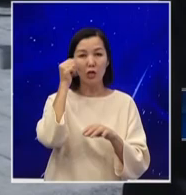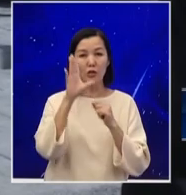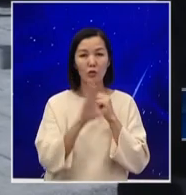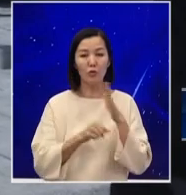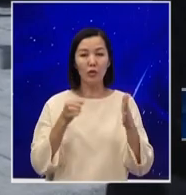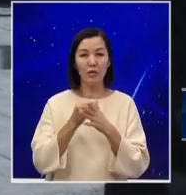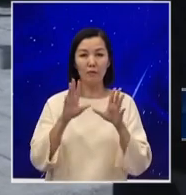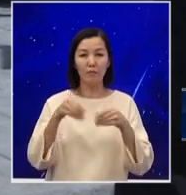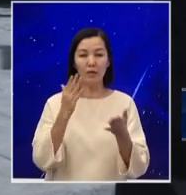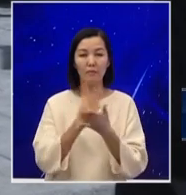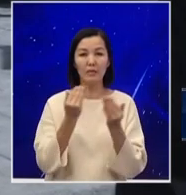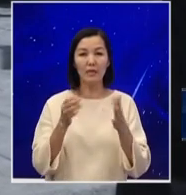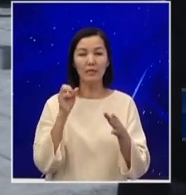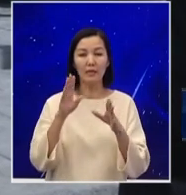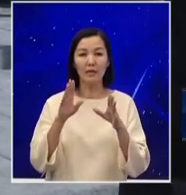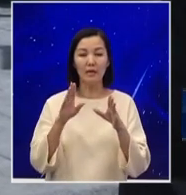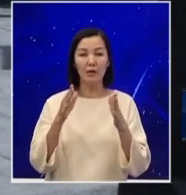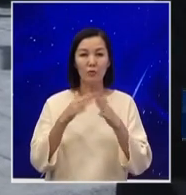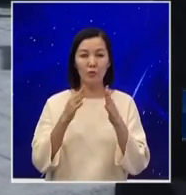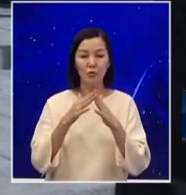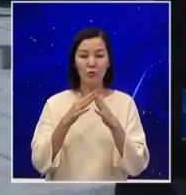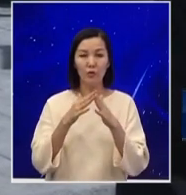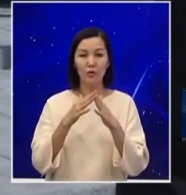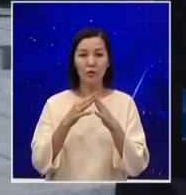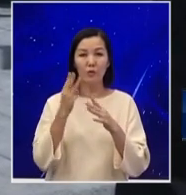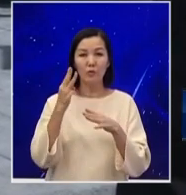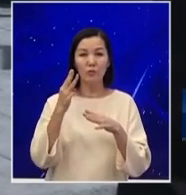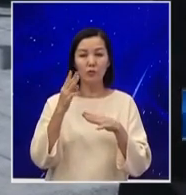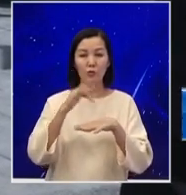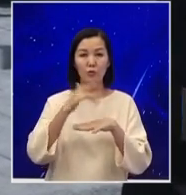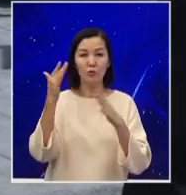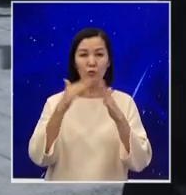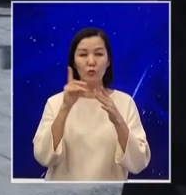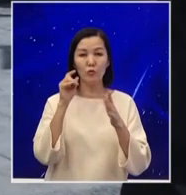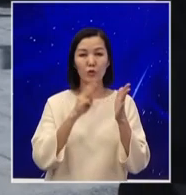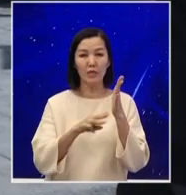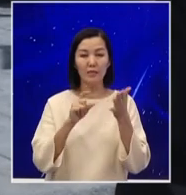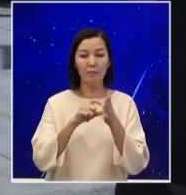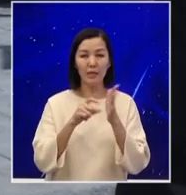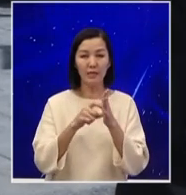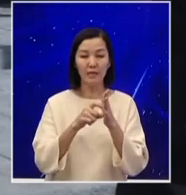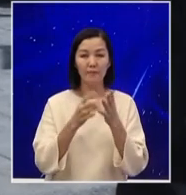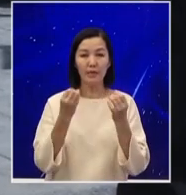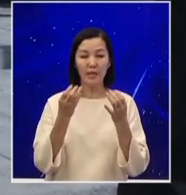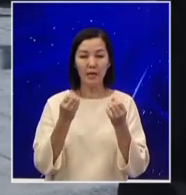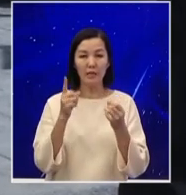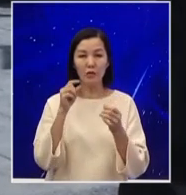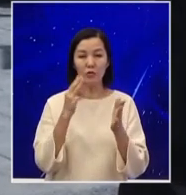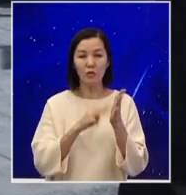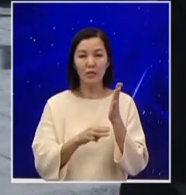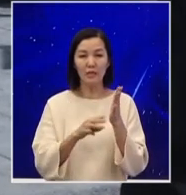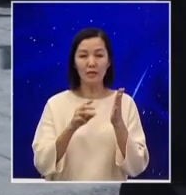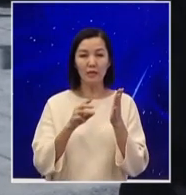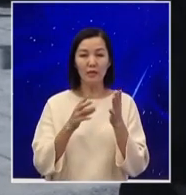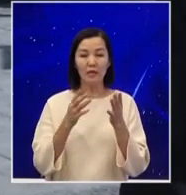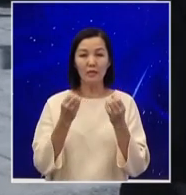отырмыз. Қазіргі тапсырып атқандарымыз бізде мынау үш үй, бұл жерде 180 пәтер болып тұр. Бұдан басқа жаңа 180 пәтерден